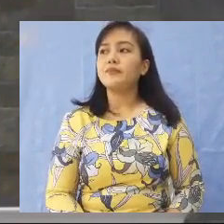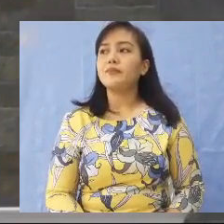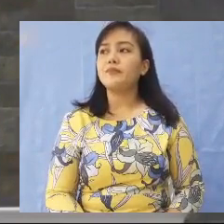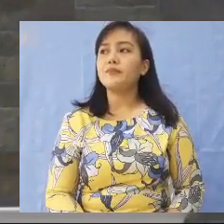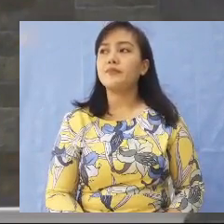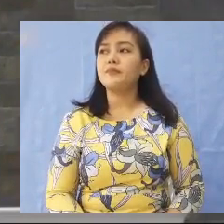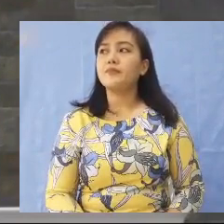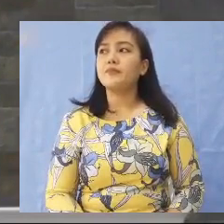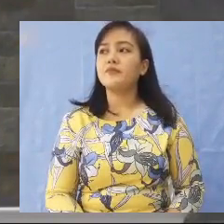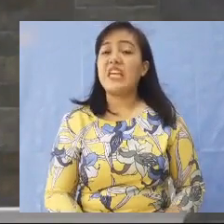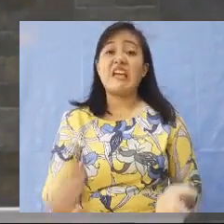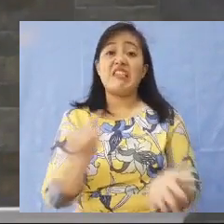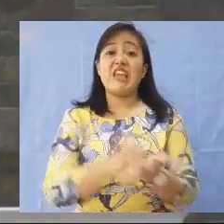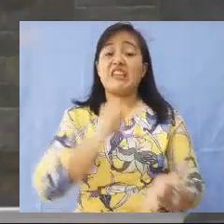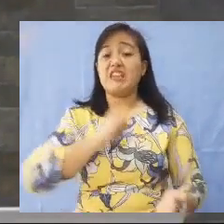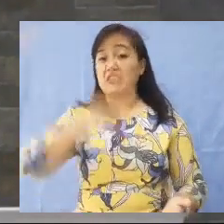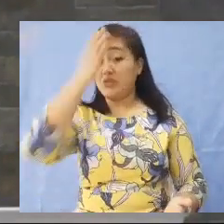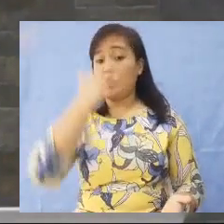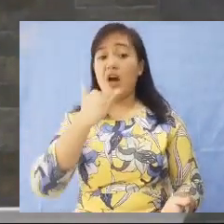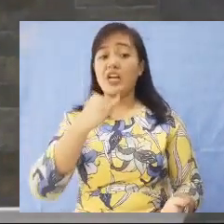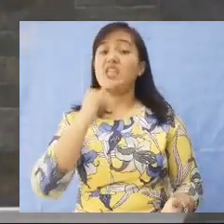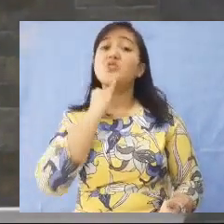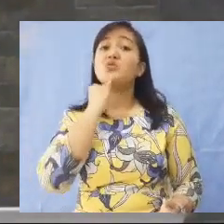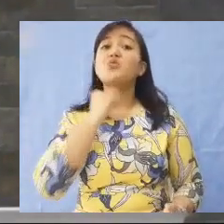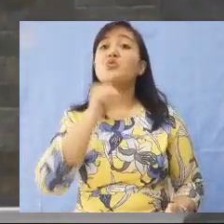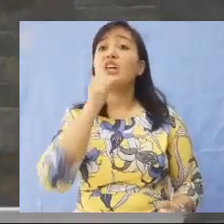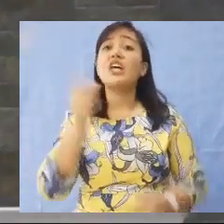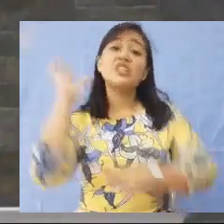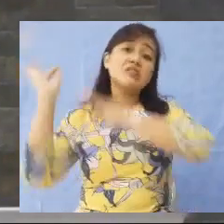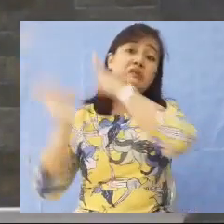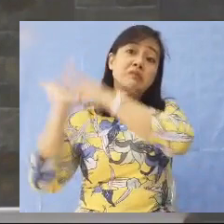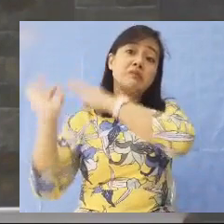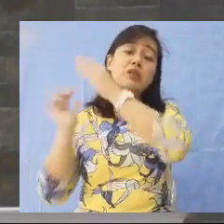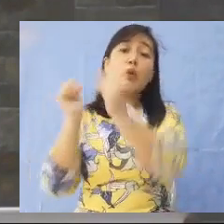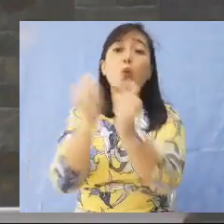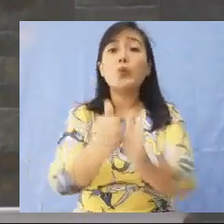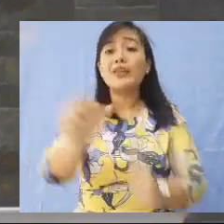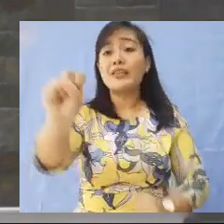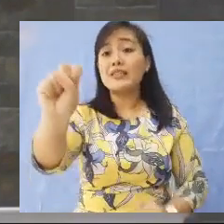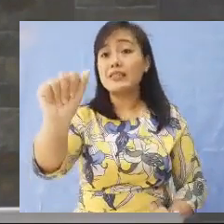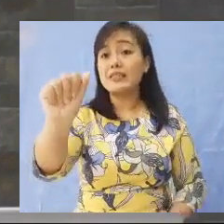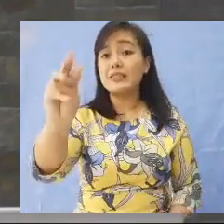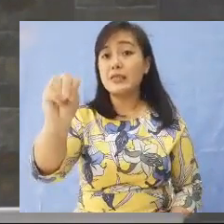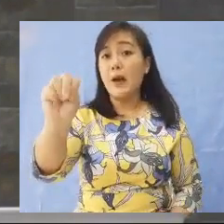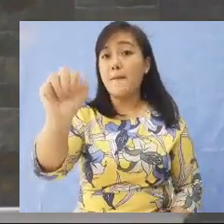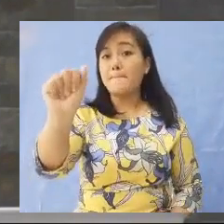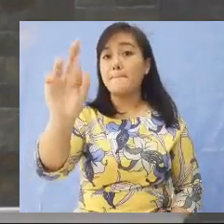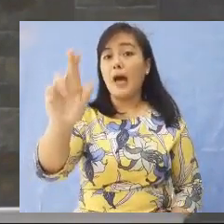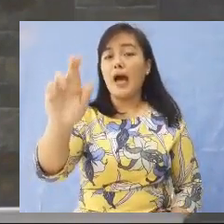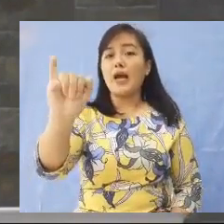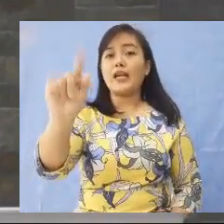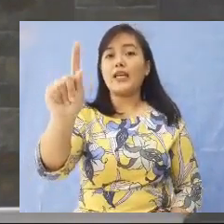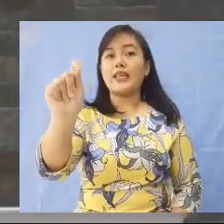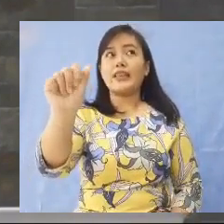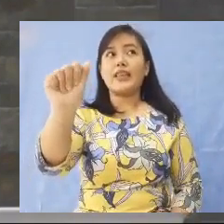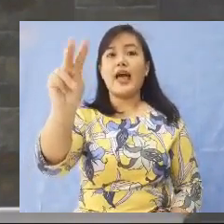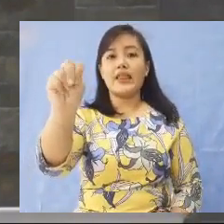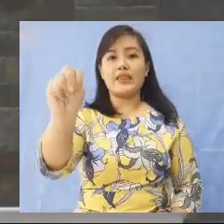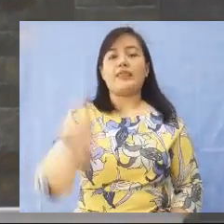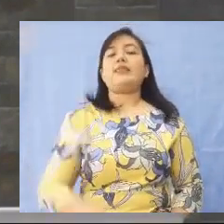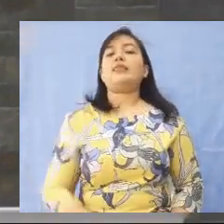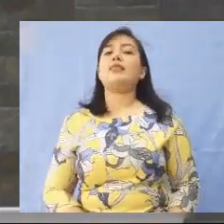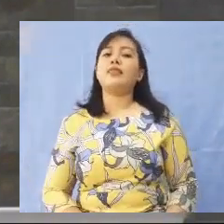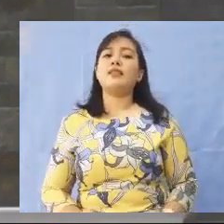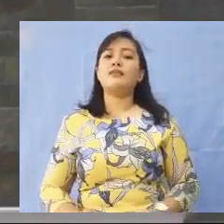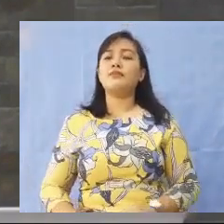sila nakikipag-usap, lalong ayaw nila na madaanan ng anino ng Samaritan. Okay, ng mga